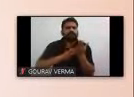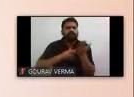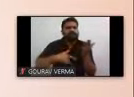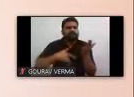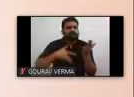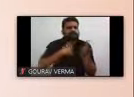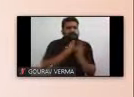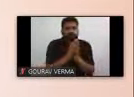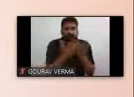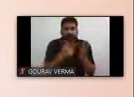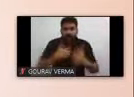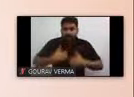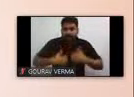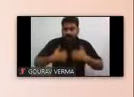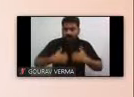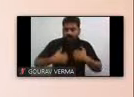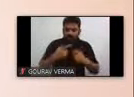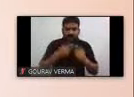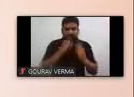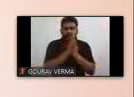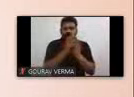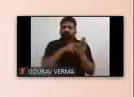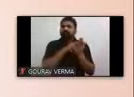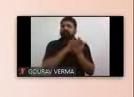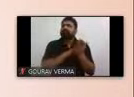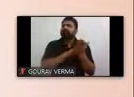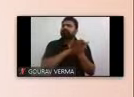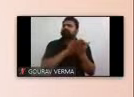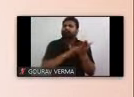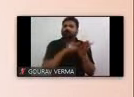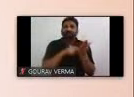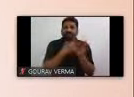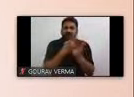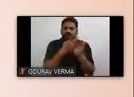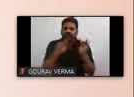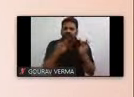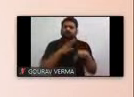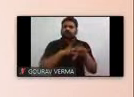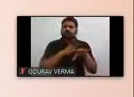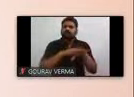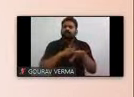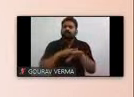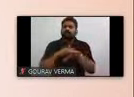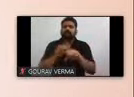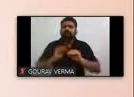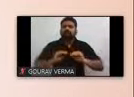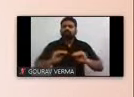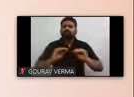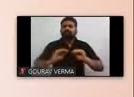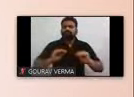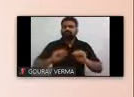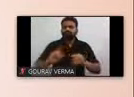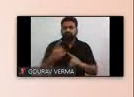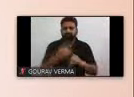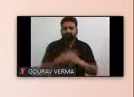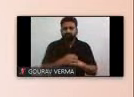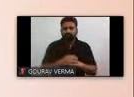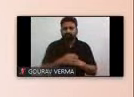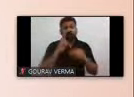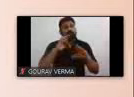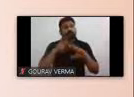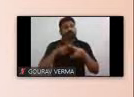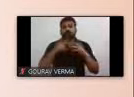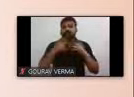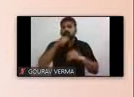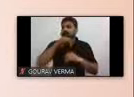इंटरेस्ट होना, बुक में देखना, ये सब का एक्सपीरियंस. अगर कोई एडल्ट पढ़ के